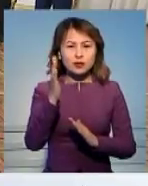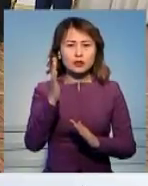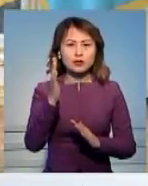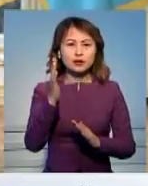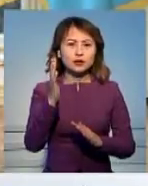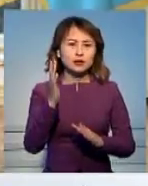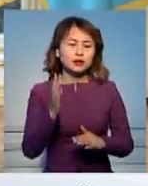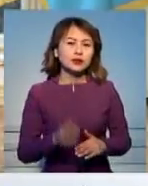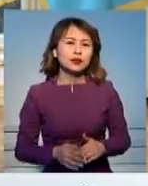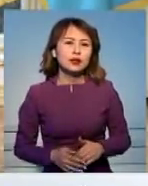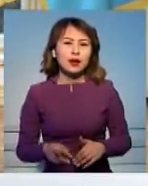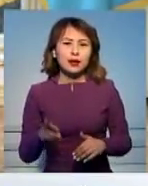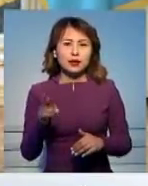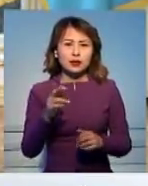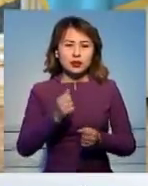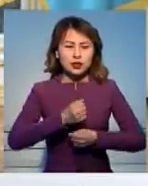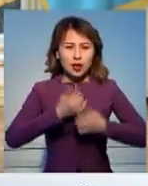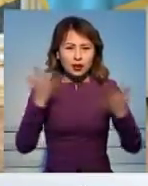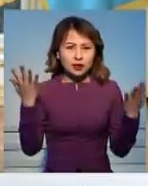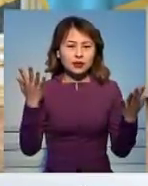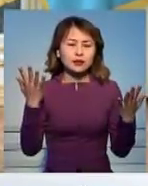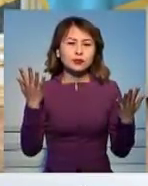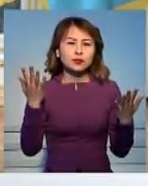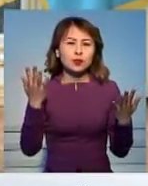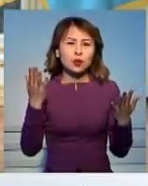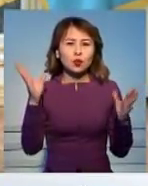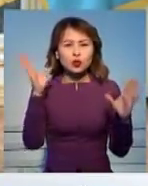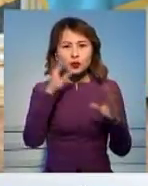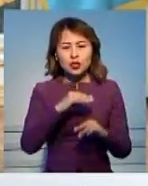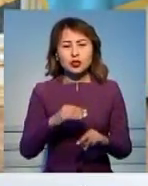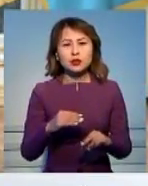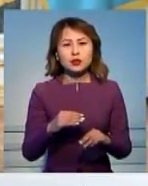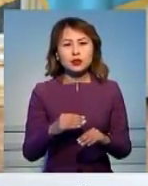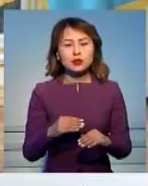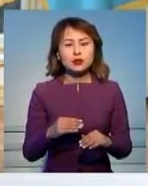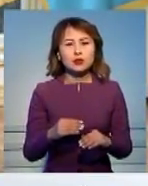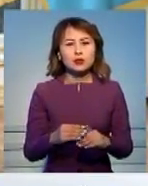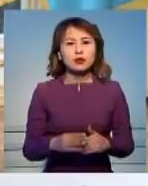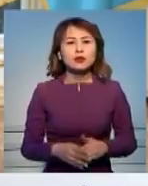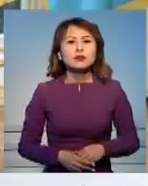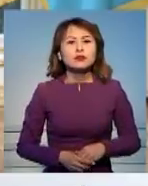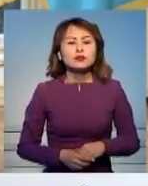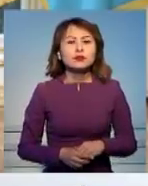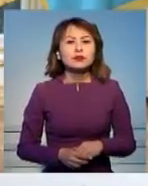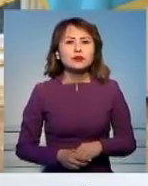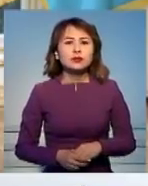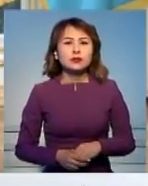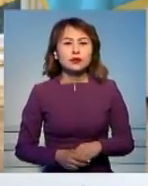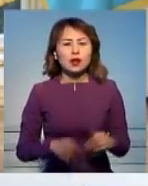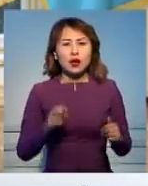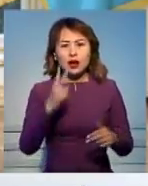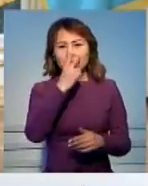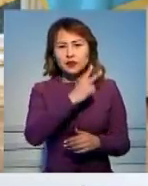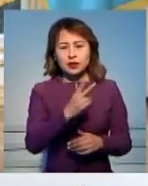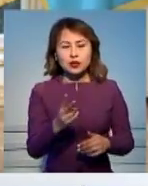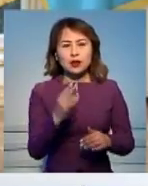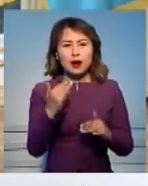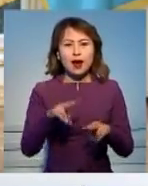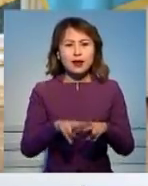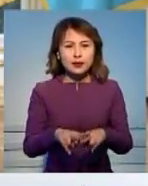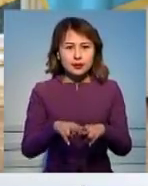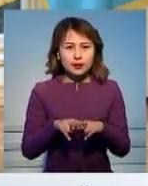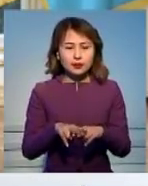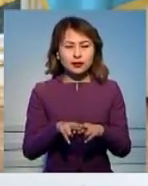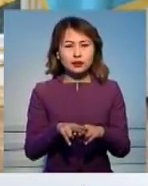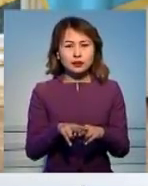страны. Ярким символом успешности, эффективности наших реформ, как видите, является Астана,